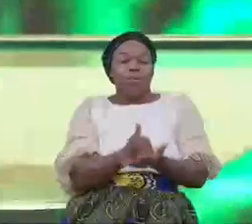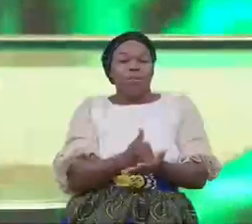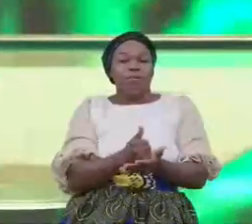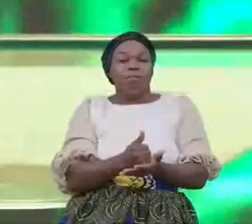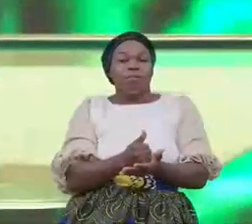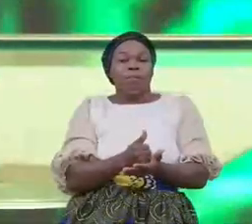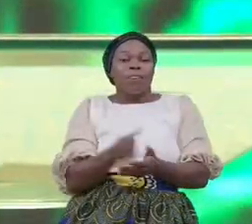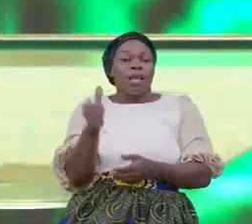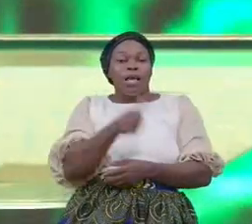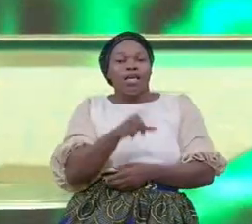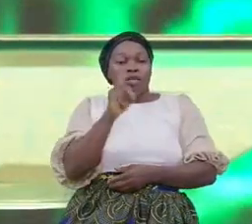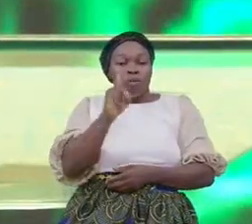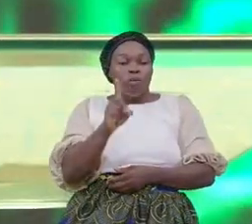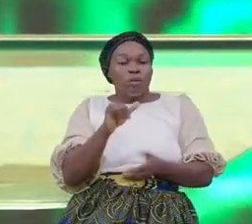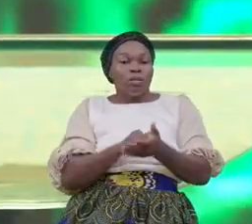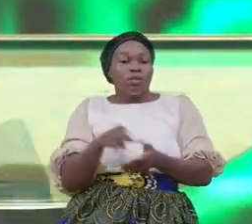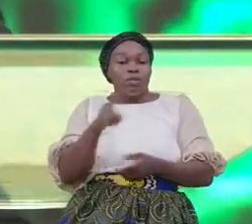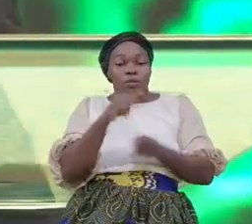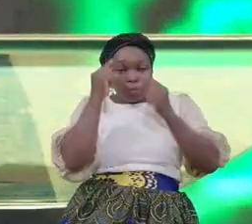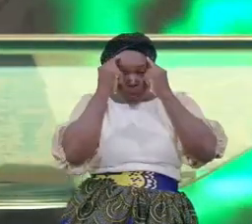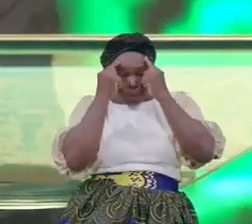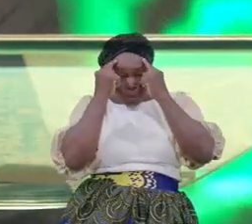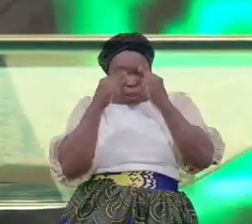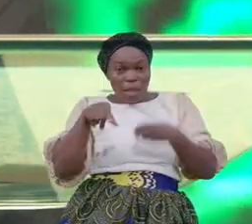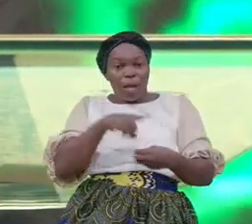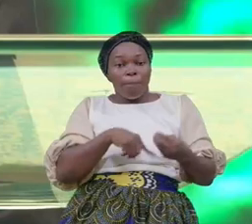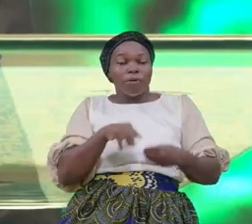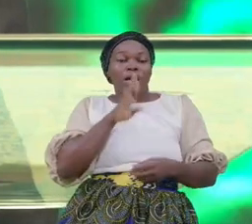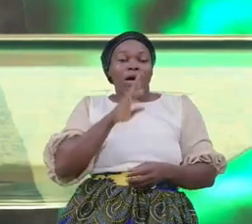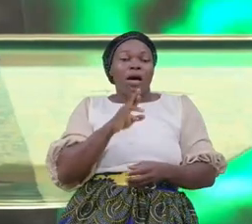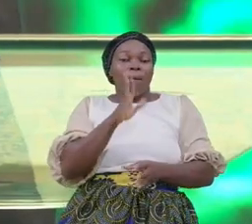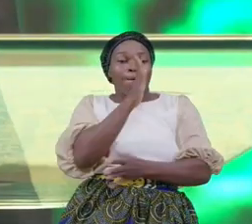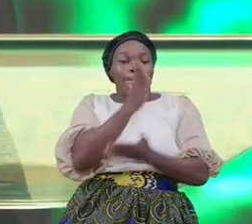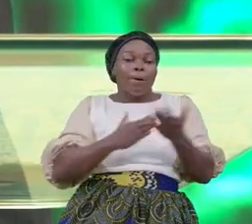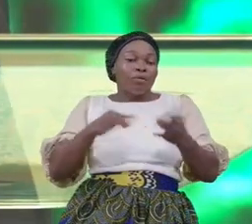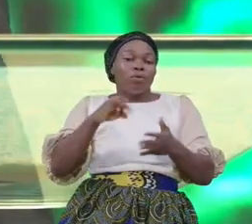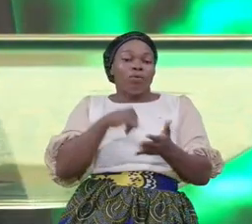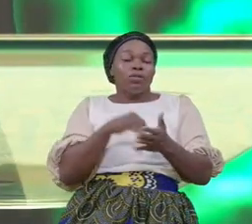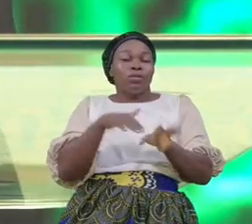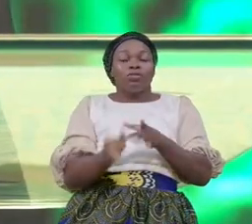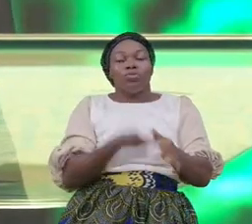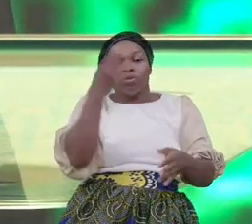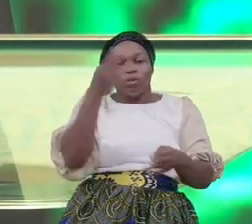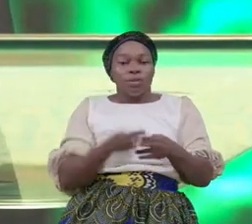Tous ceux qui font votre souci, ils font partie de cette bénédiction. C'est pourquoi, ô homme, rassurez-vous, car j'ai